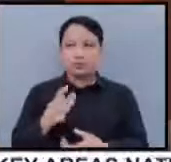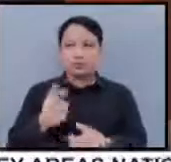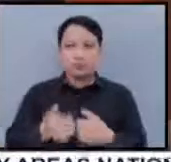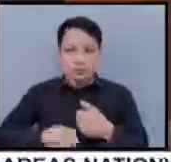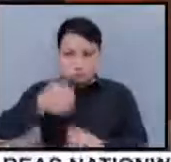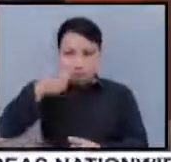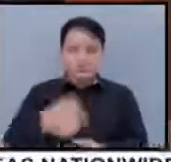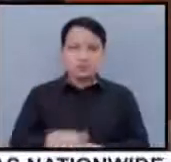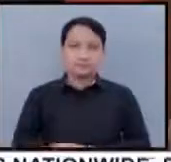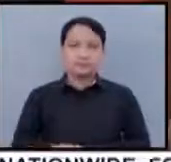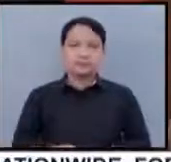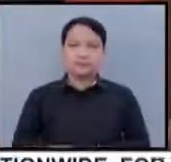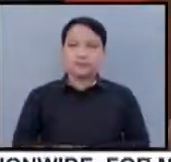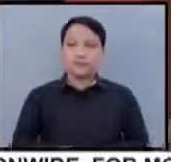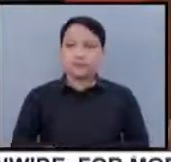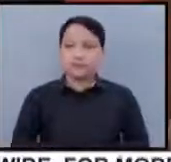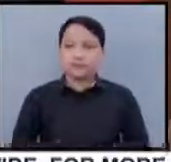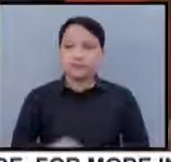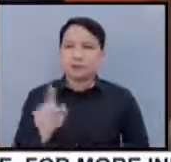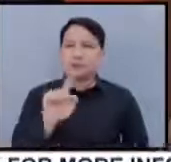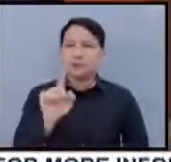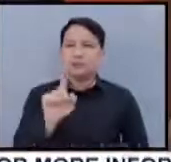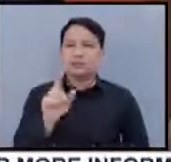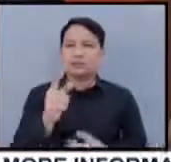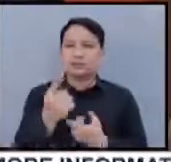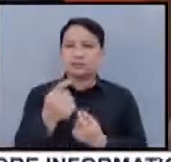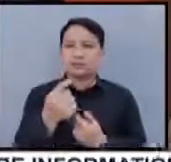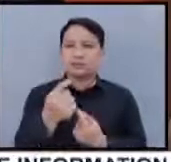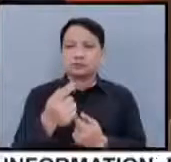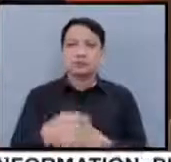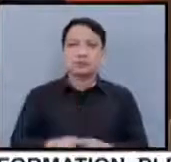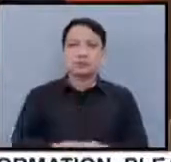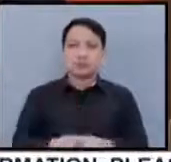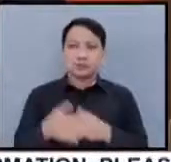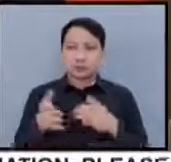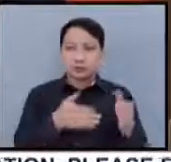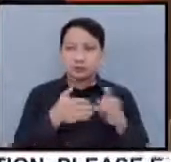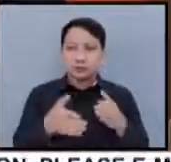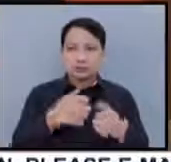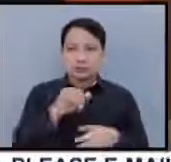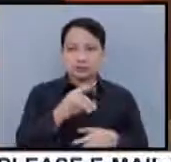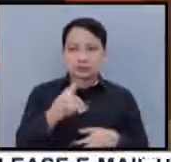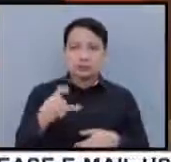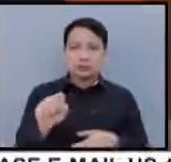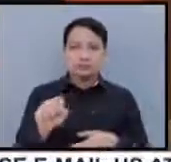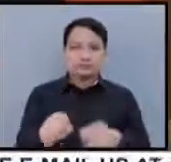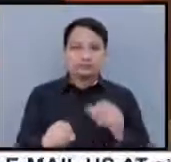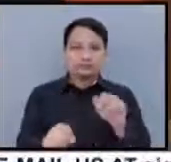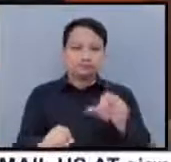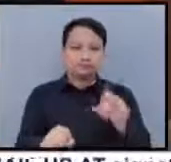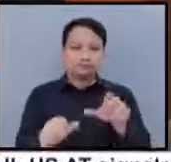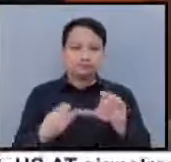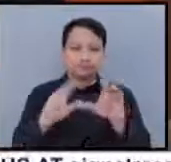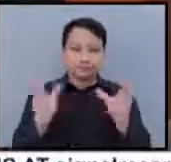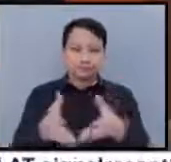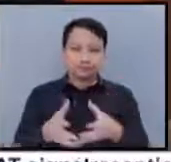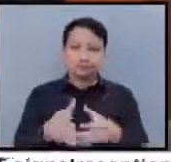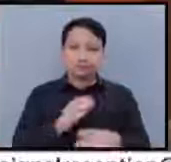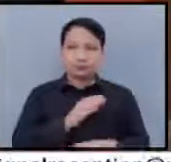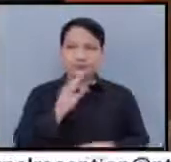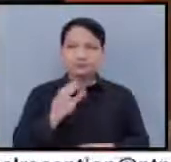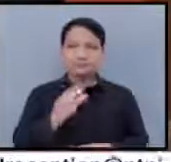Cap Arnold, ano ba yung mga naging paghahanda nyo para sa IDBF 13th Club Crew World Championships? Ilang buwan nyo